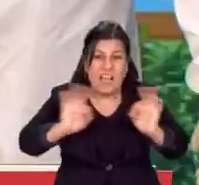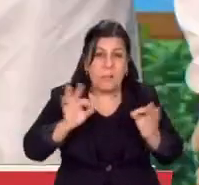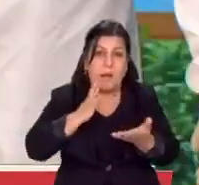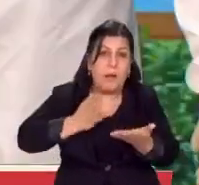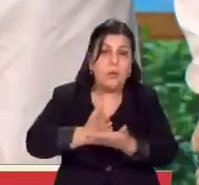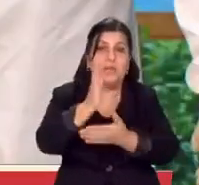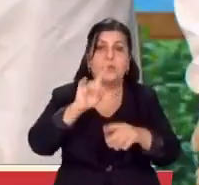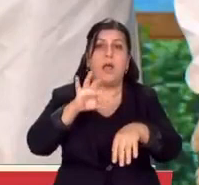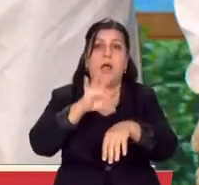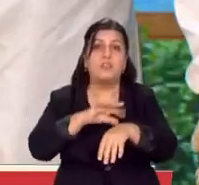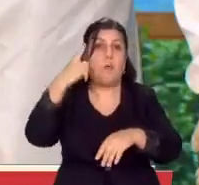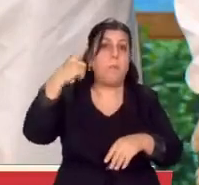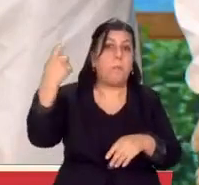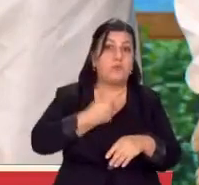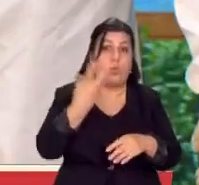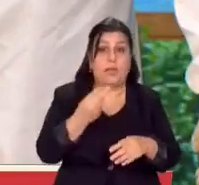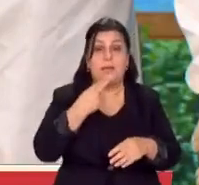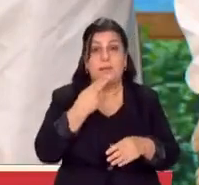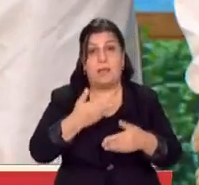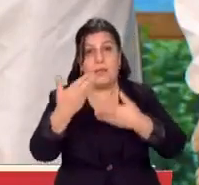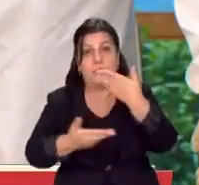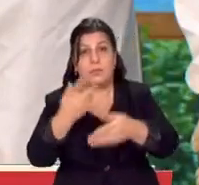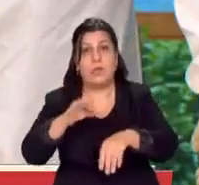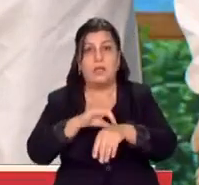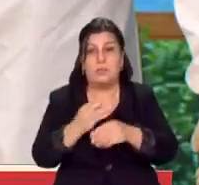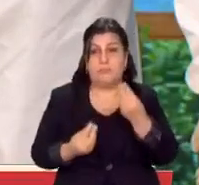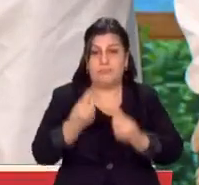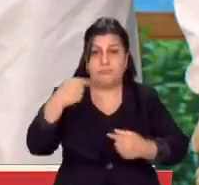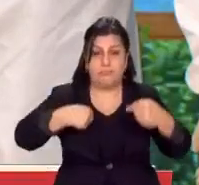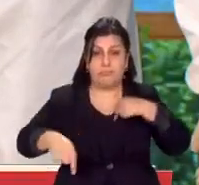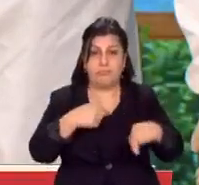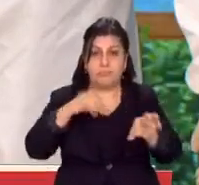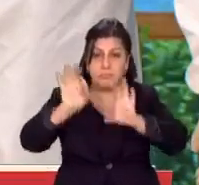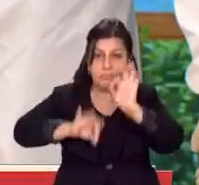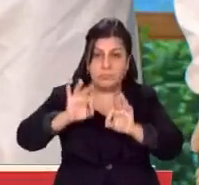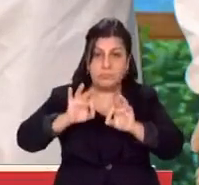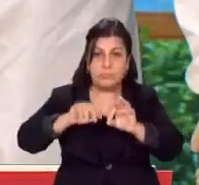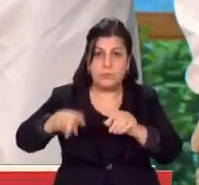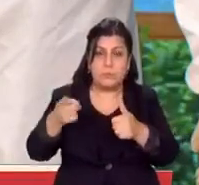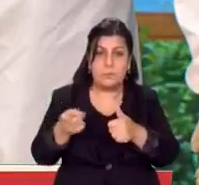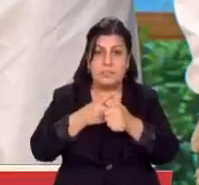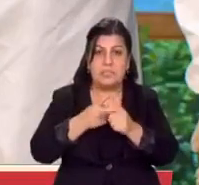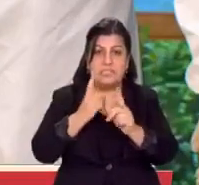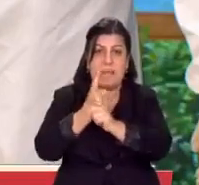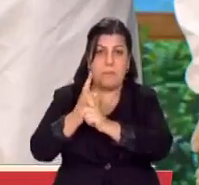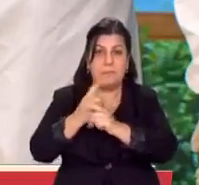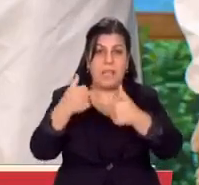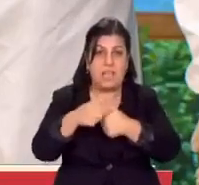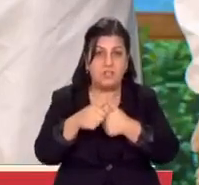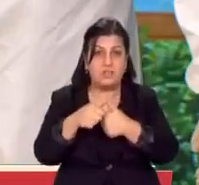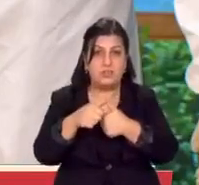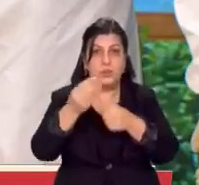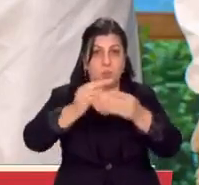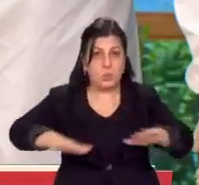tabii geç sadece hastaneye başvuran bu devre hastalık semptomları gösteren kişiler et arıyorduk Onların da birincil temasta olanları